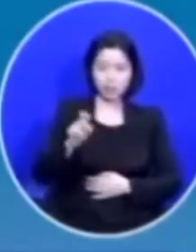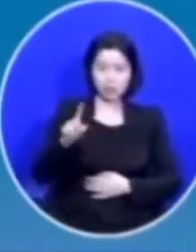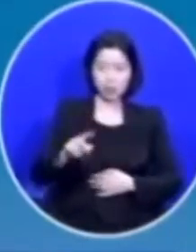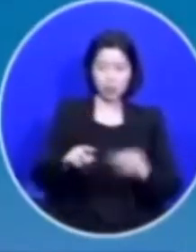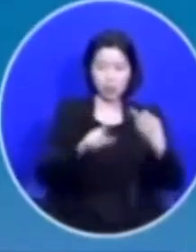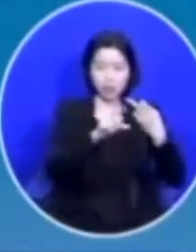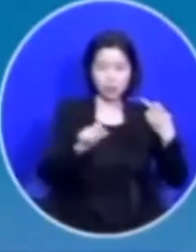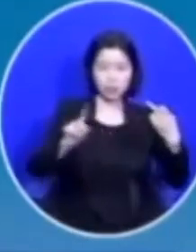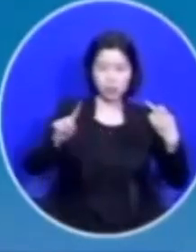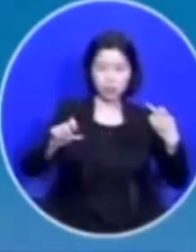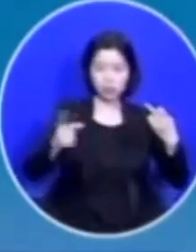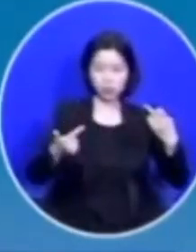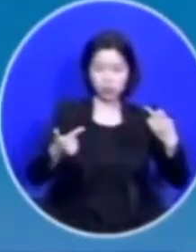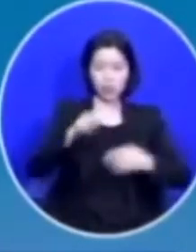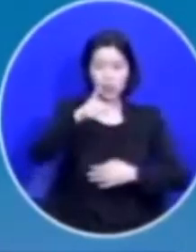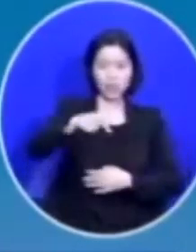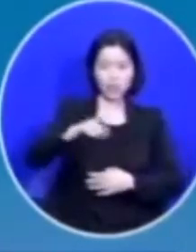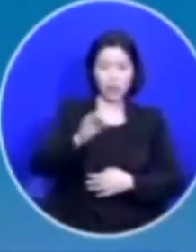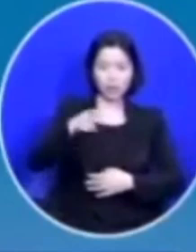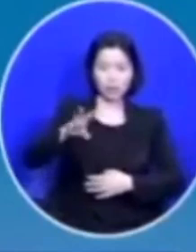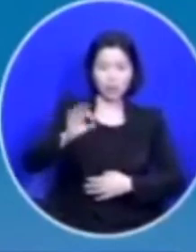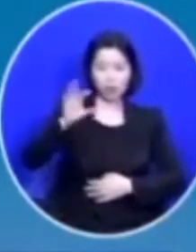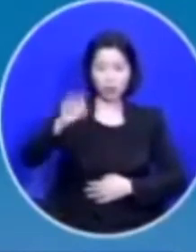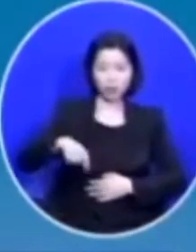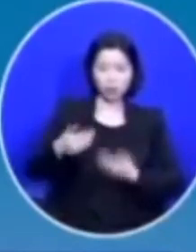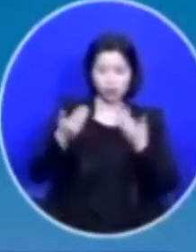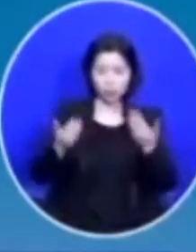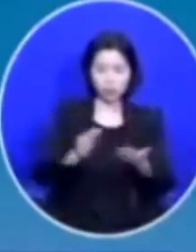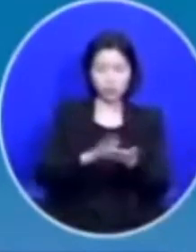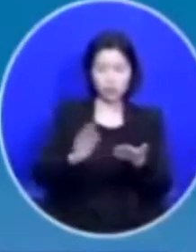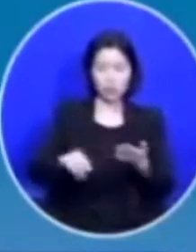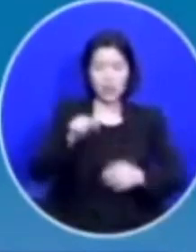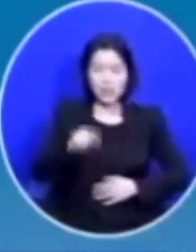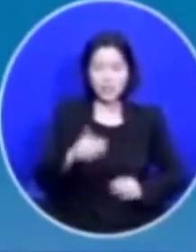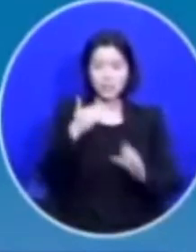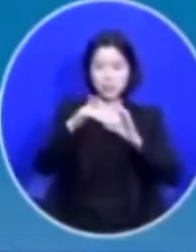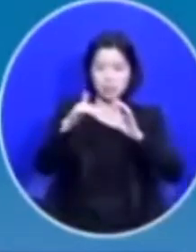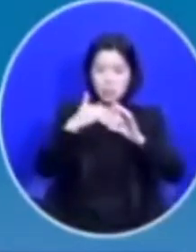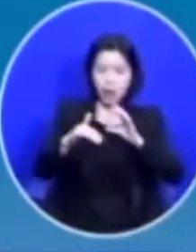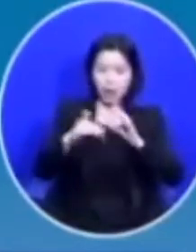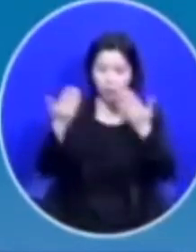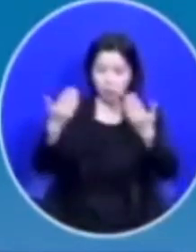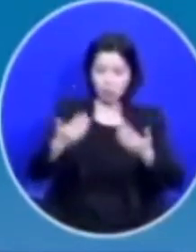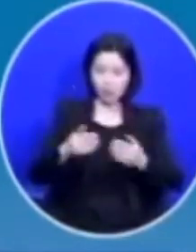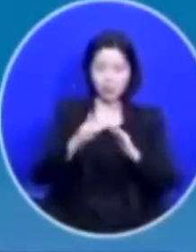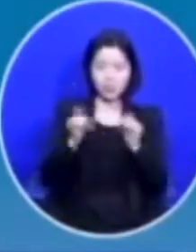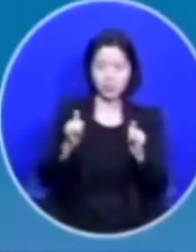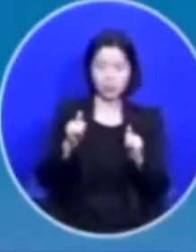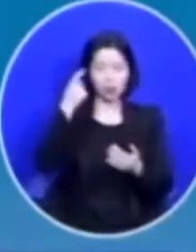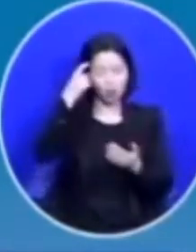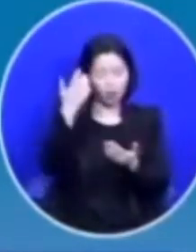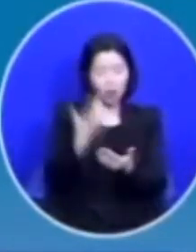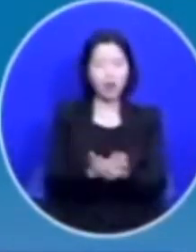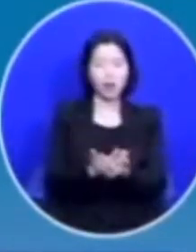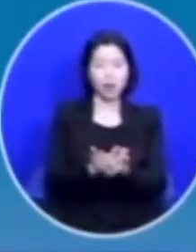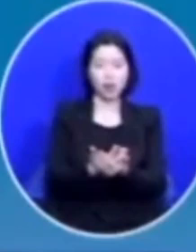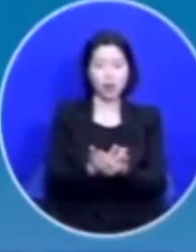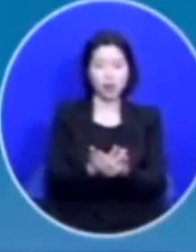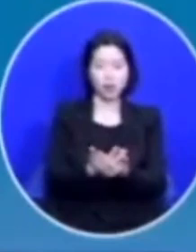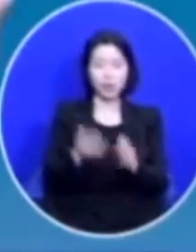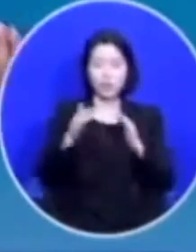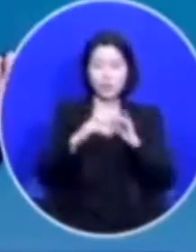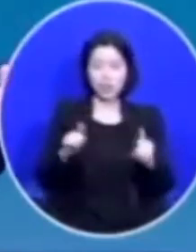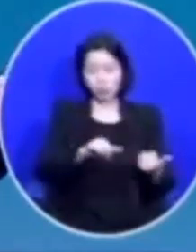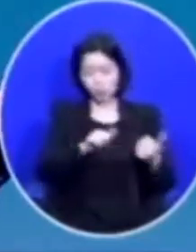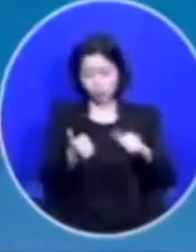12월 16일 강령 5 드림 이메일을 받은 사람들이 충격을 받았어요 사람이